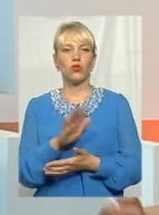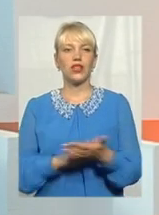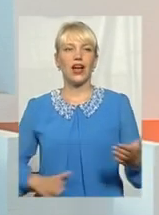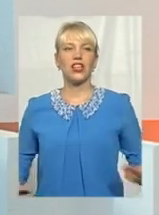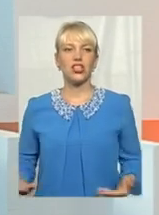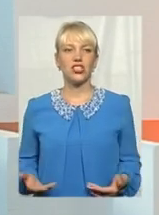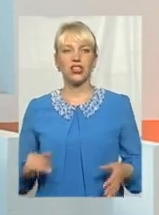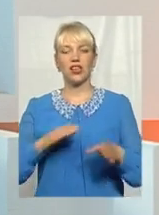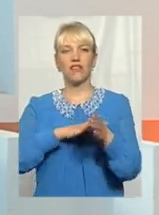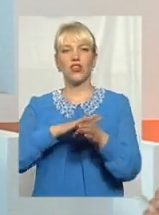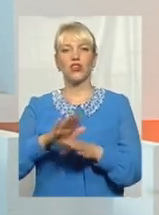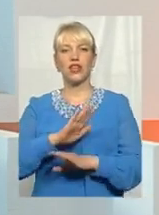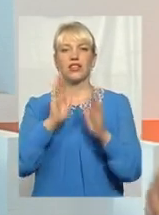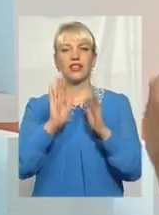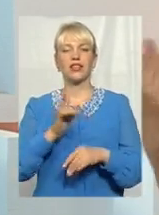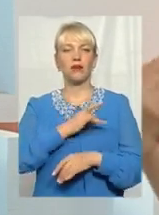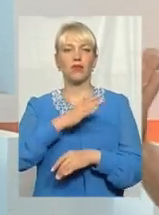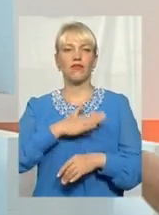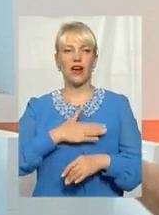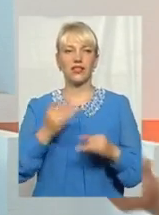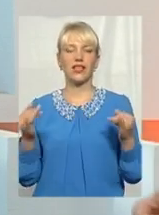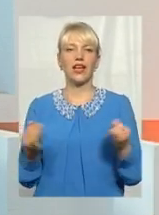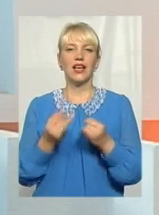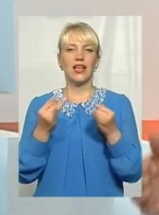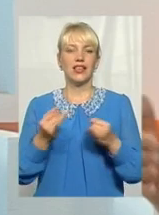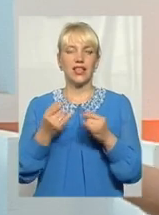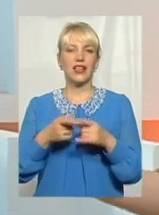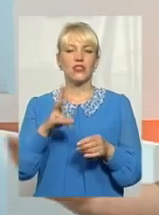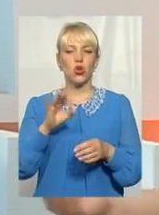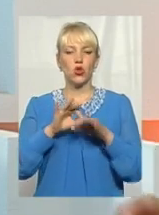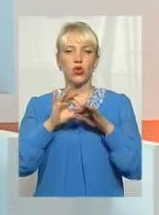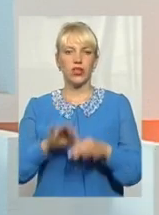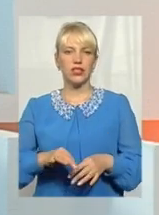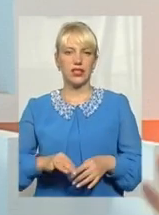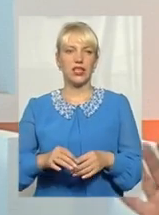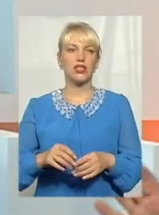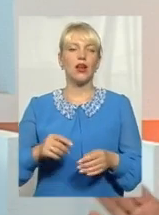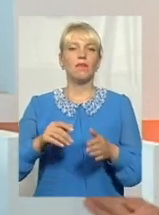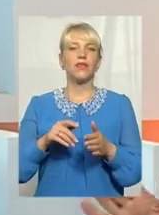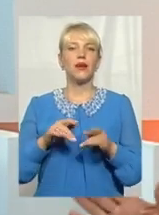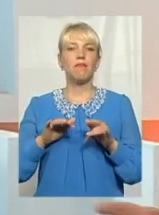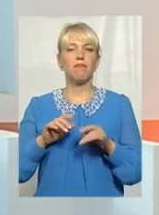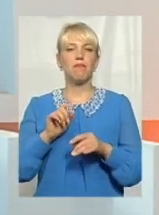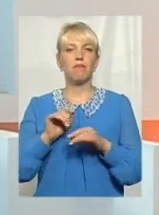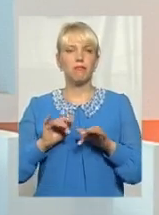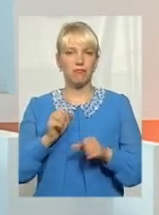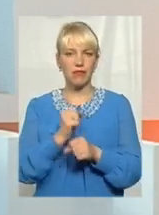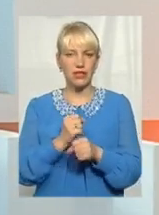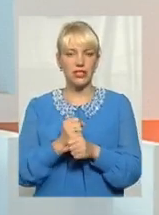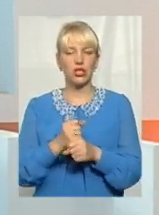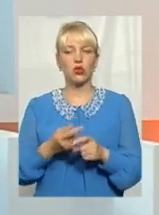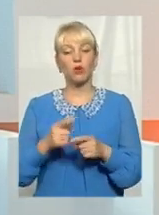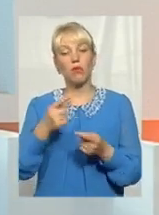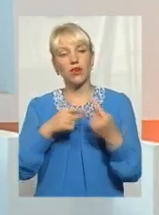зреалізовувати не тільки приватні інтереси, а й нести певну місію в члена культури. Тому ми, повертаючись до влади, хотіли б